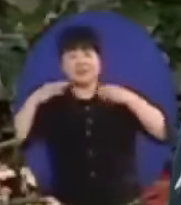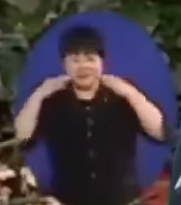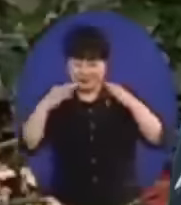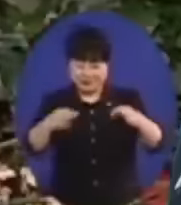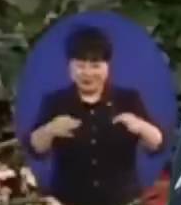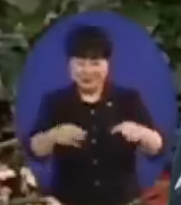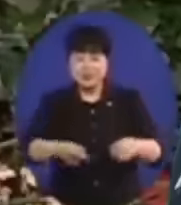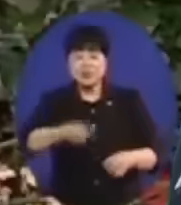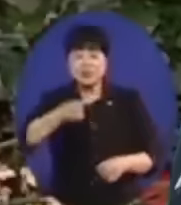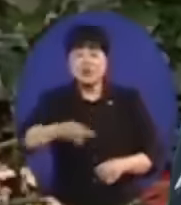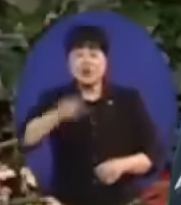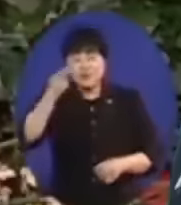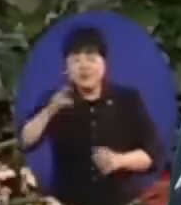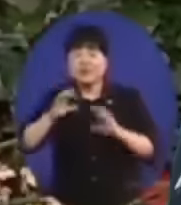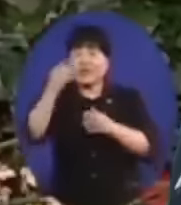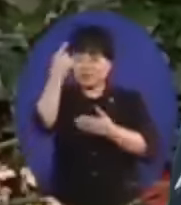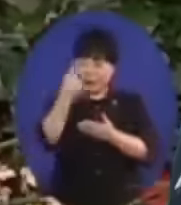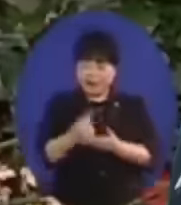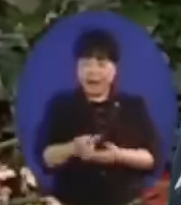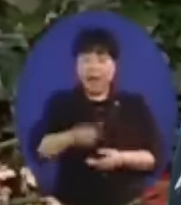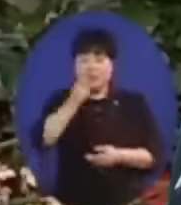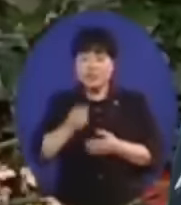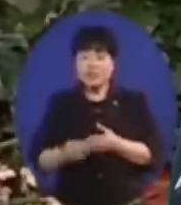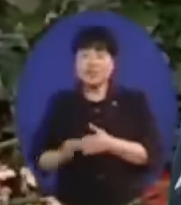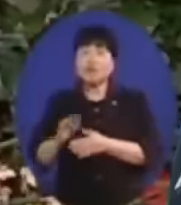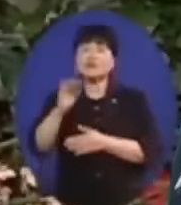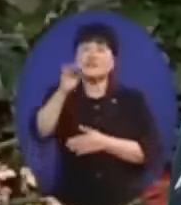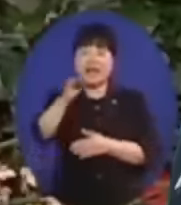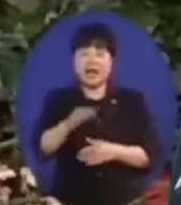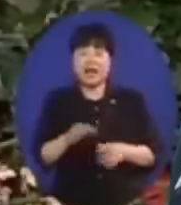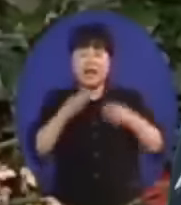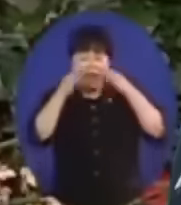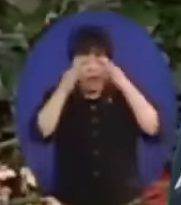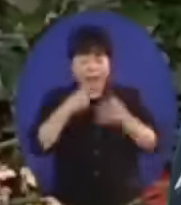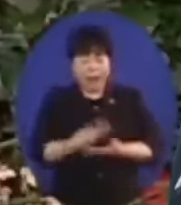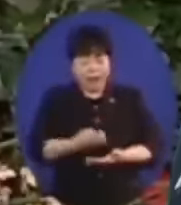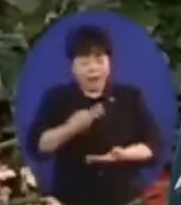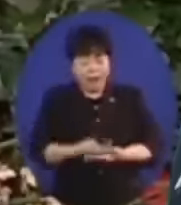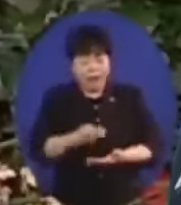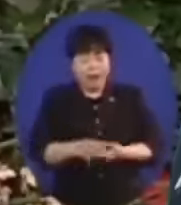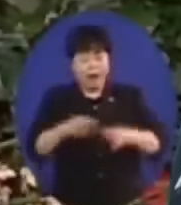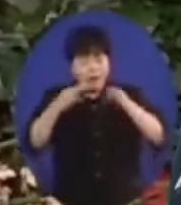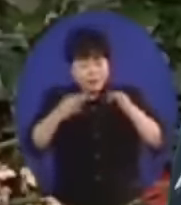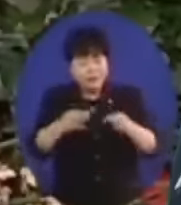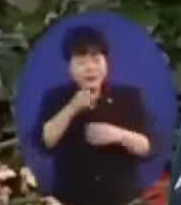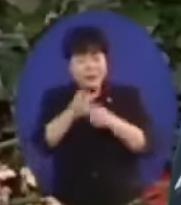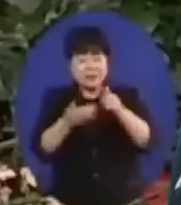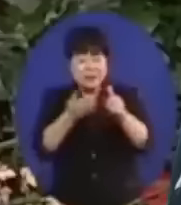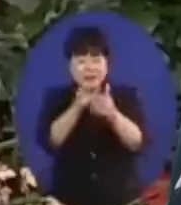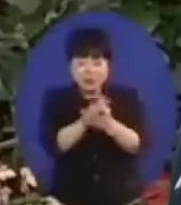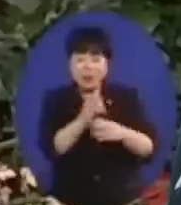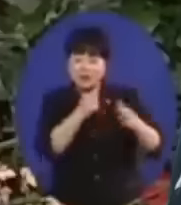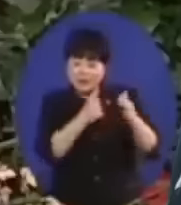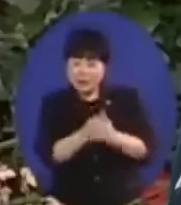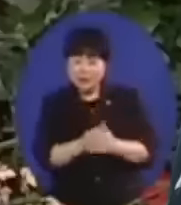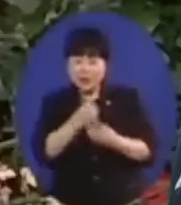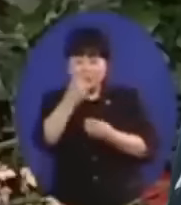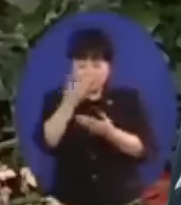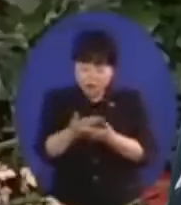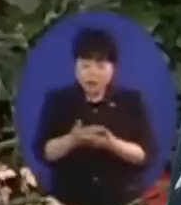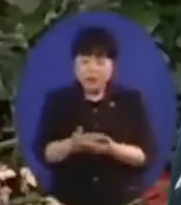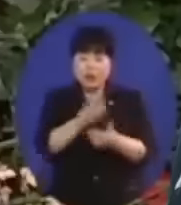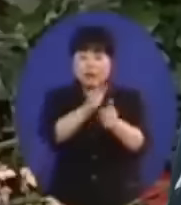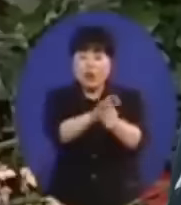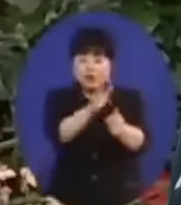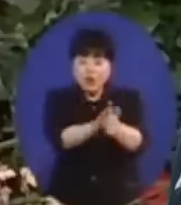들려오기를 이 물은 미국에서 넘쳐나오는 물로 내가 애를 쓰고 몸부림치며 부르짖 하나님께 축복해 주신 것이다